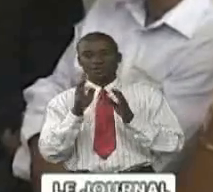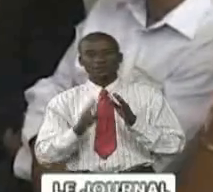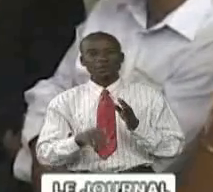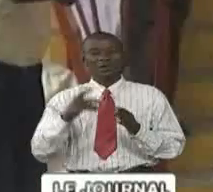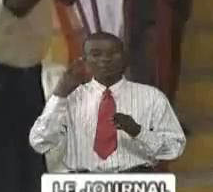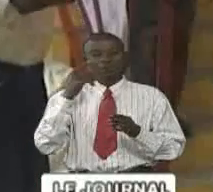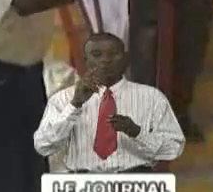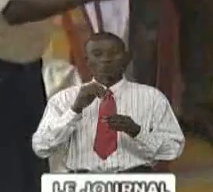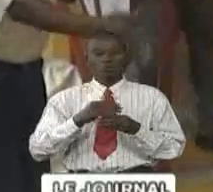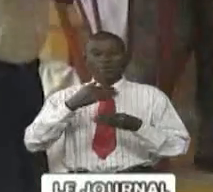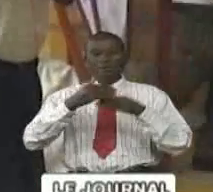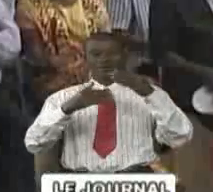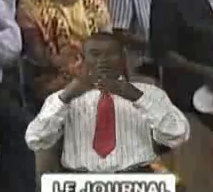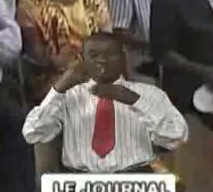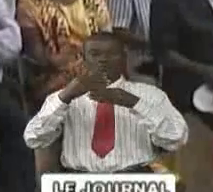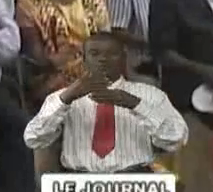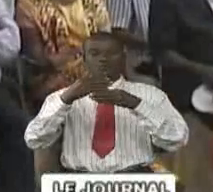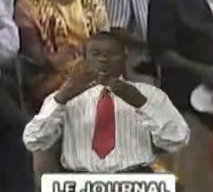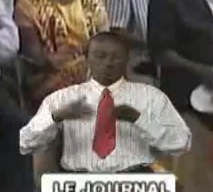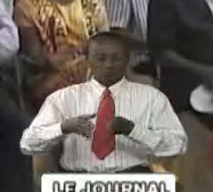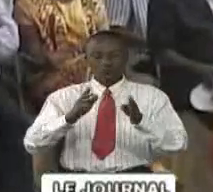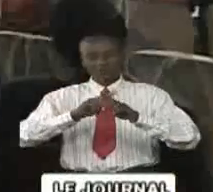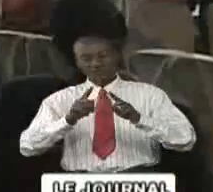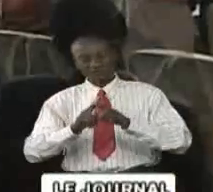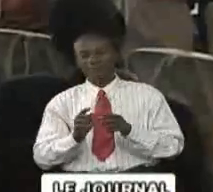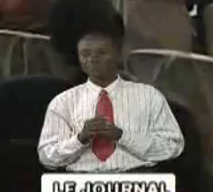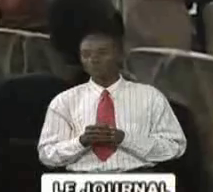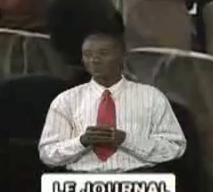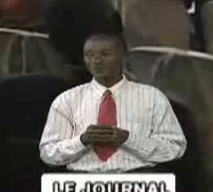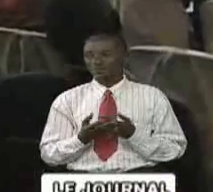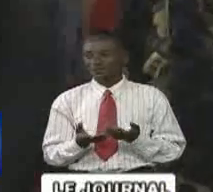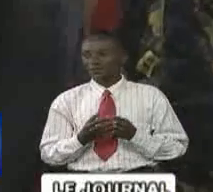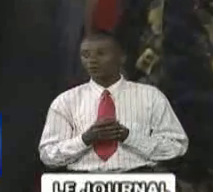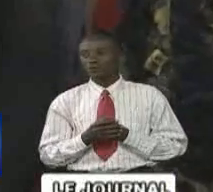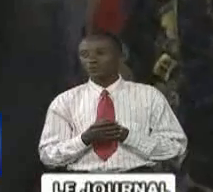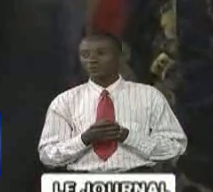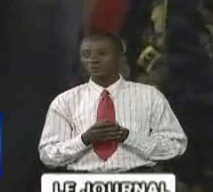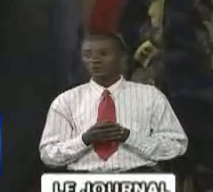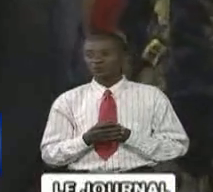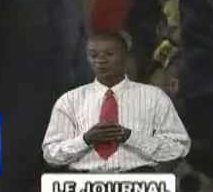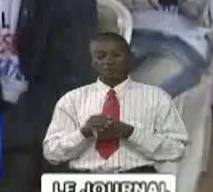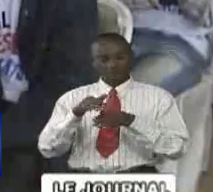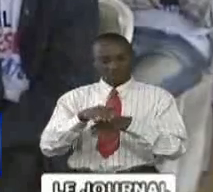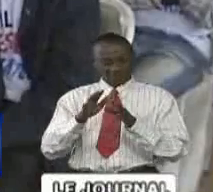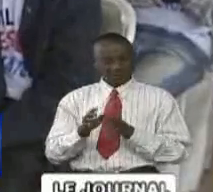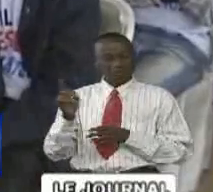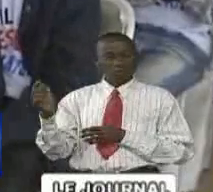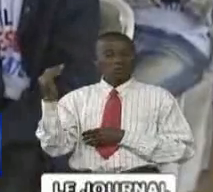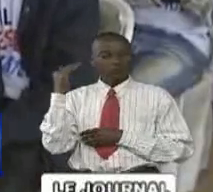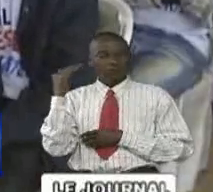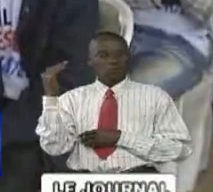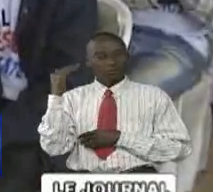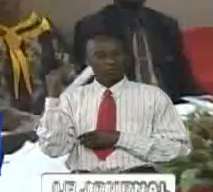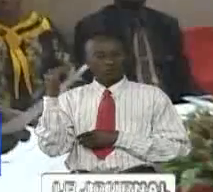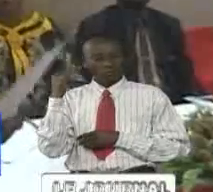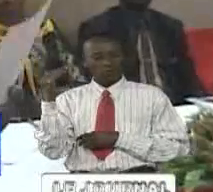infrastructures de base. Ce conclave a connu des interventions. Celle de l'OCC a retenu l'attention des participants dans la mesure où elle